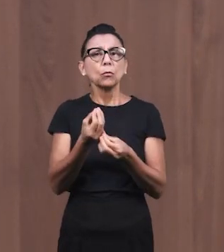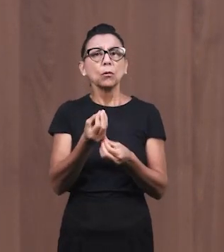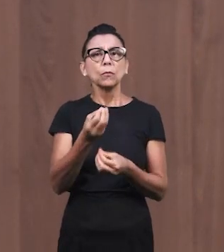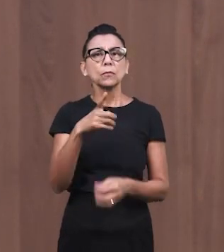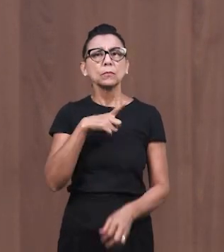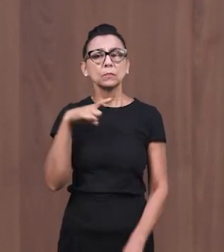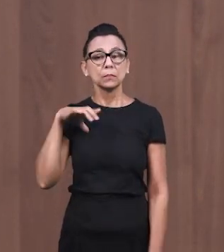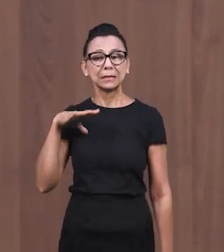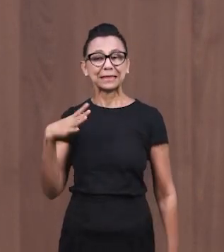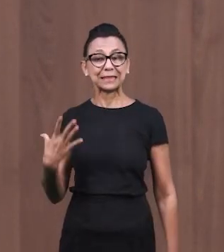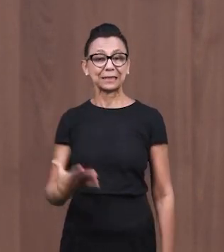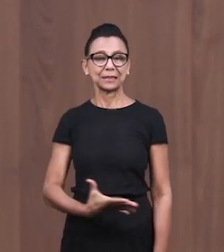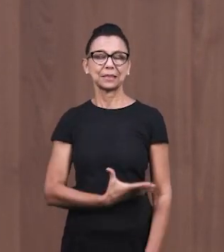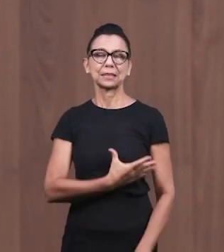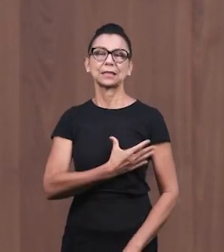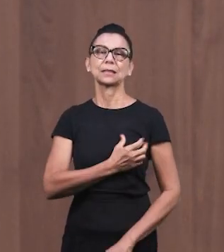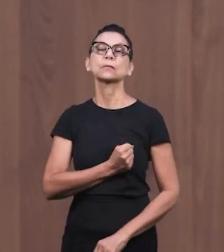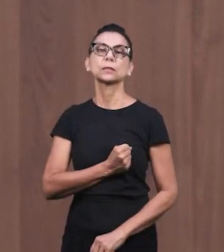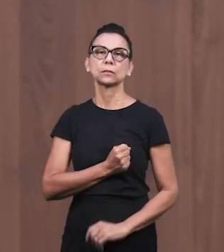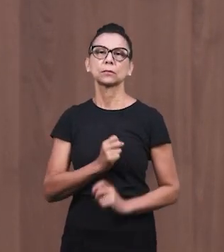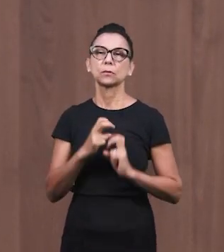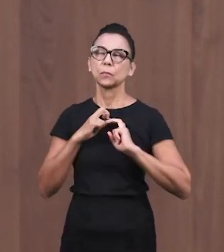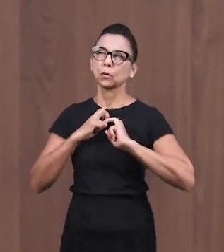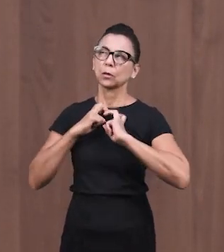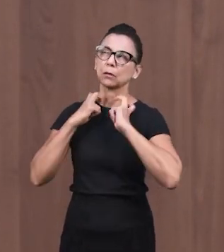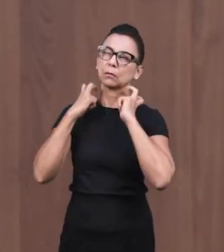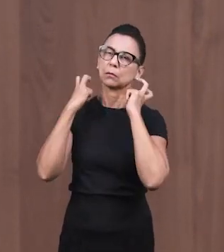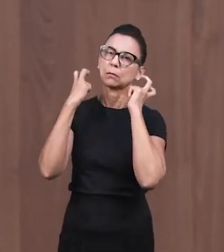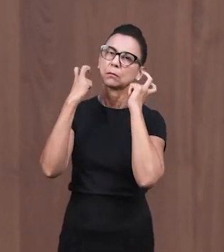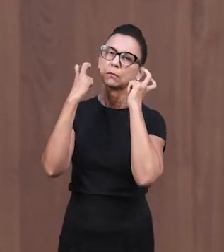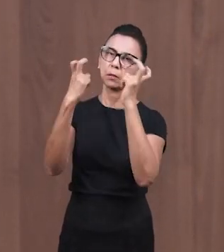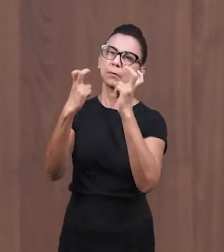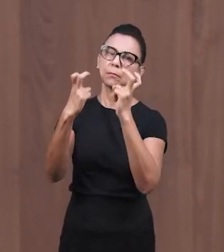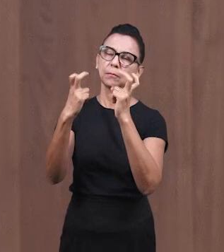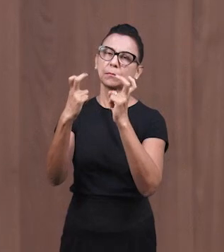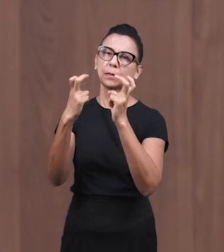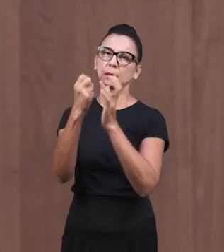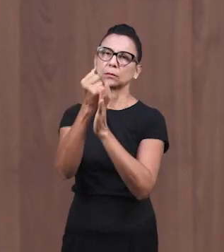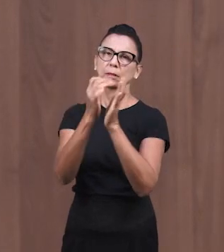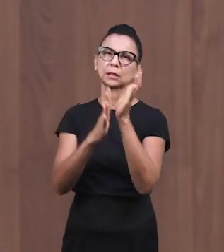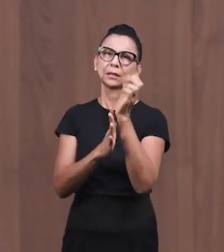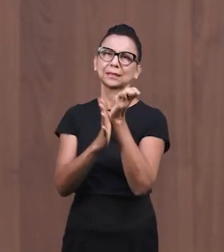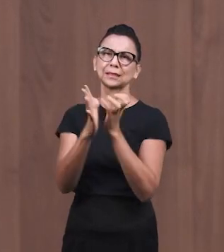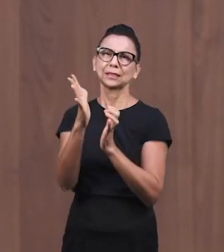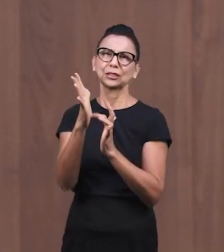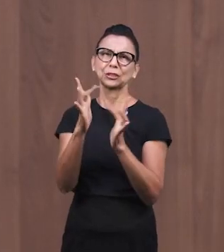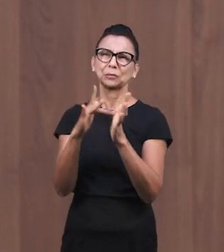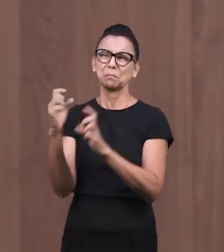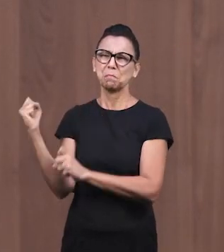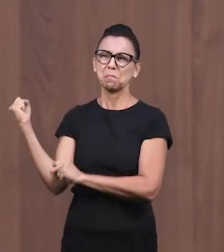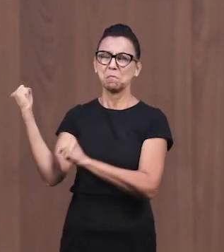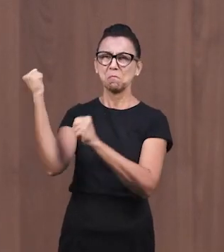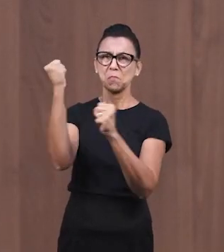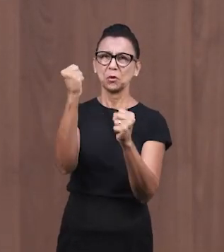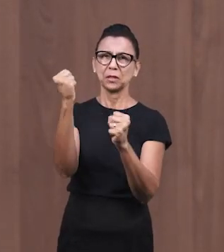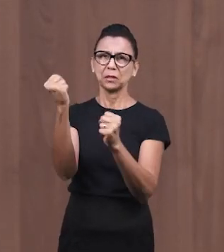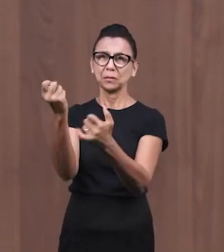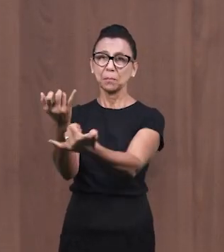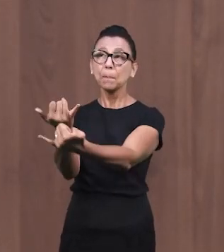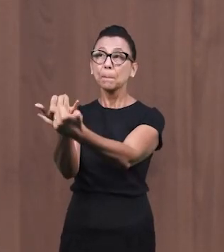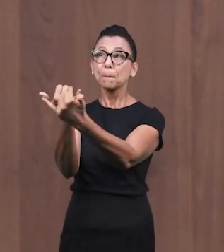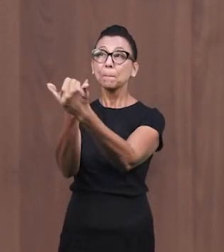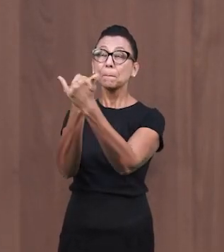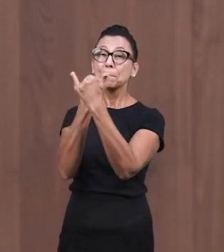nos habits de salut? Non. Nous allons clamer. Et le sang de Jésus est puissant pour nous nettoyer, pour